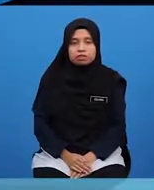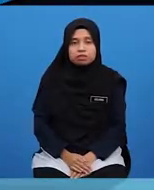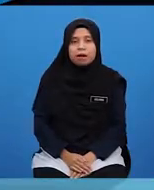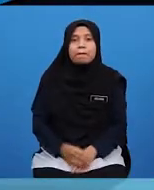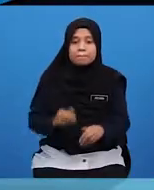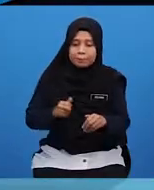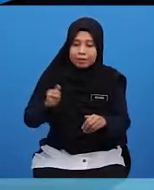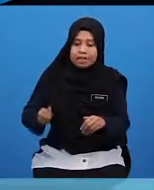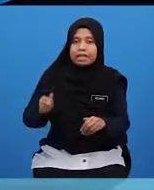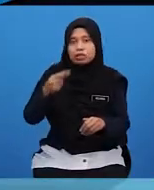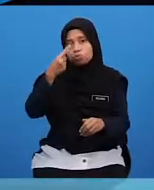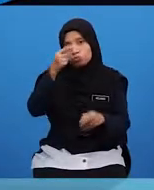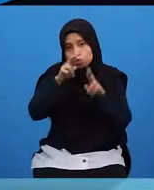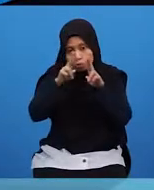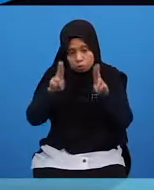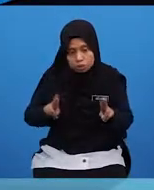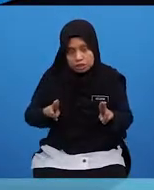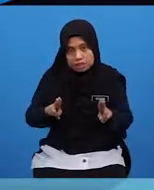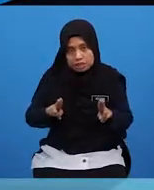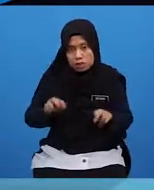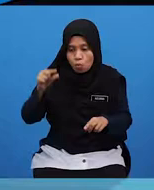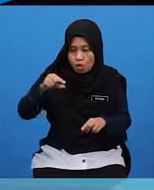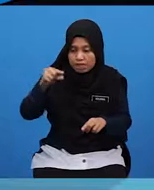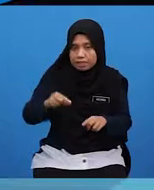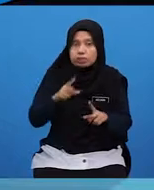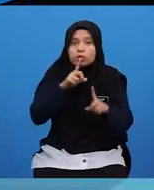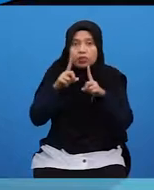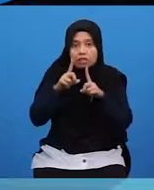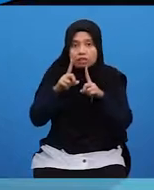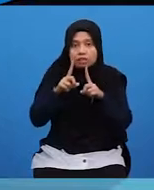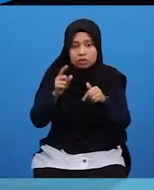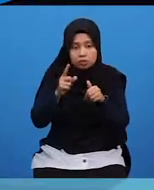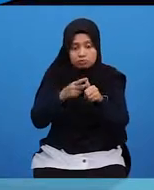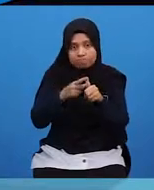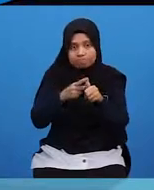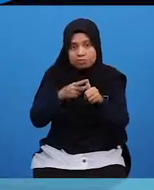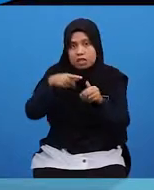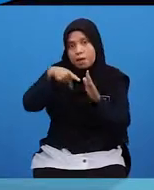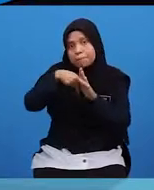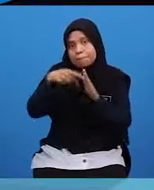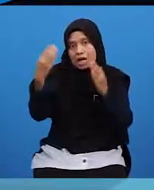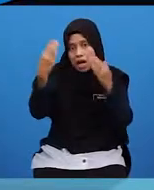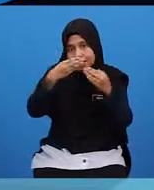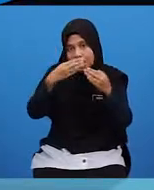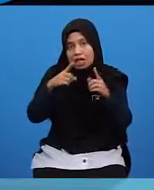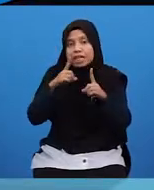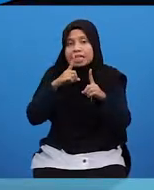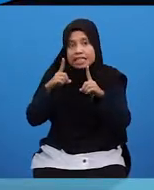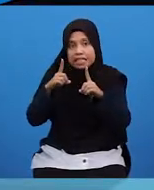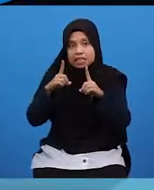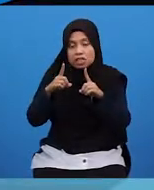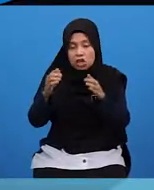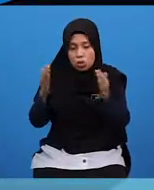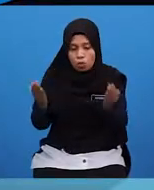Berikut adalah peralatan untuk menguji kualiti lilin. Penghadang lilin, kuali lepe,